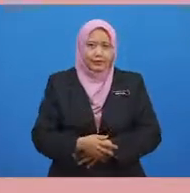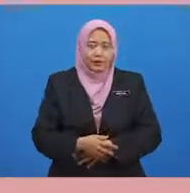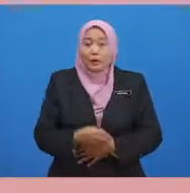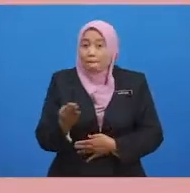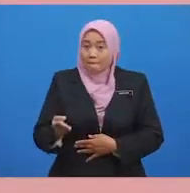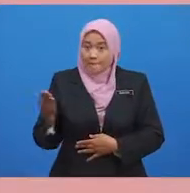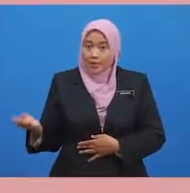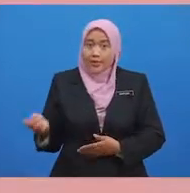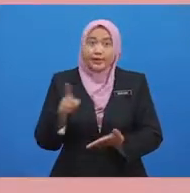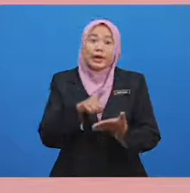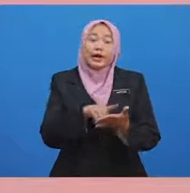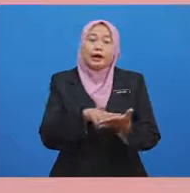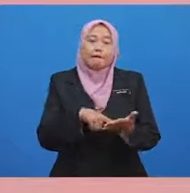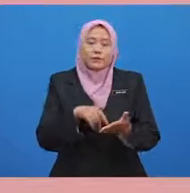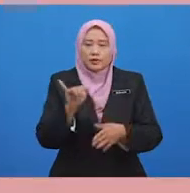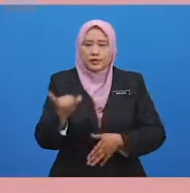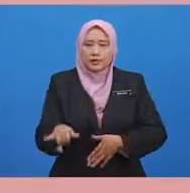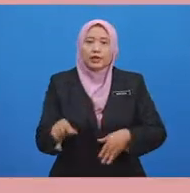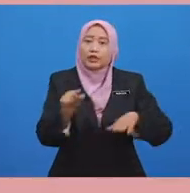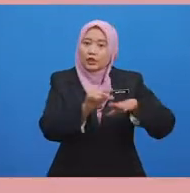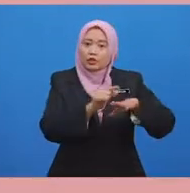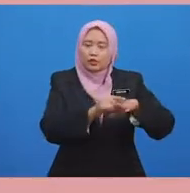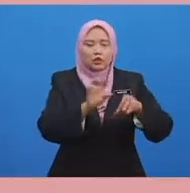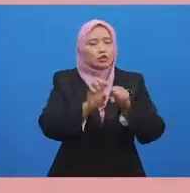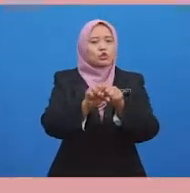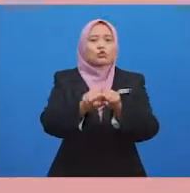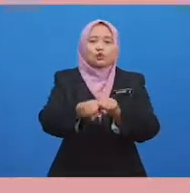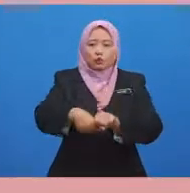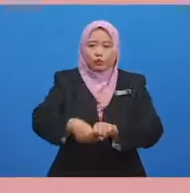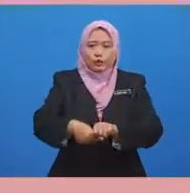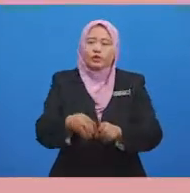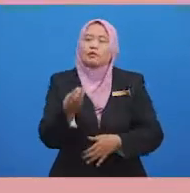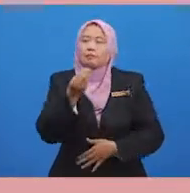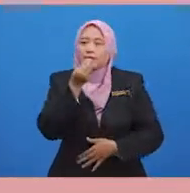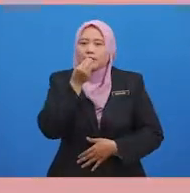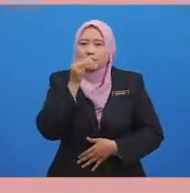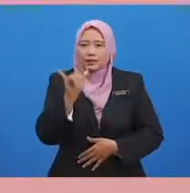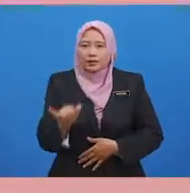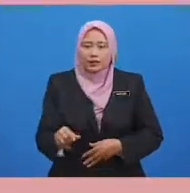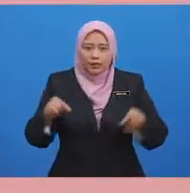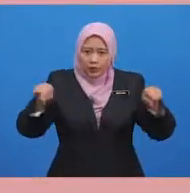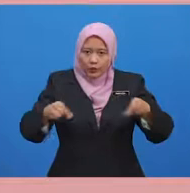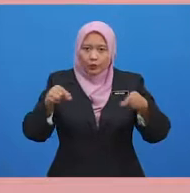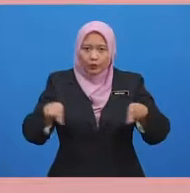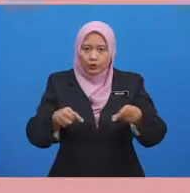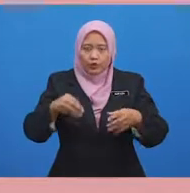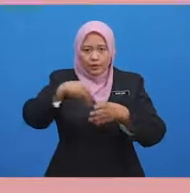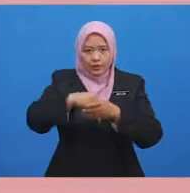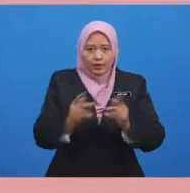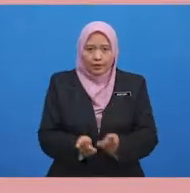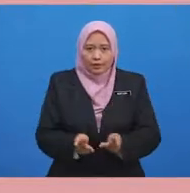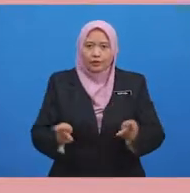Bahan apakah yang digunakan supaya makanan yang digoreng di dalam